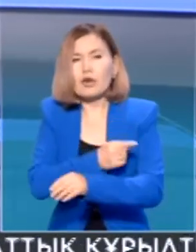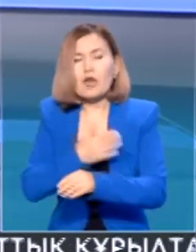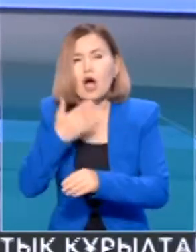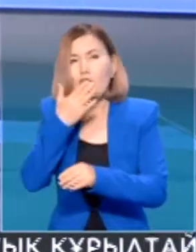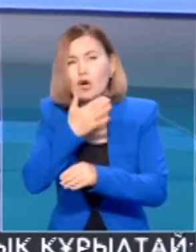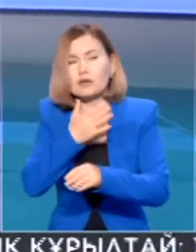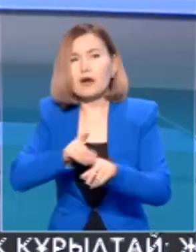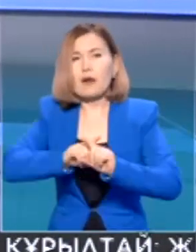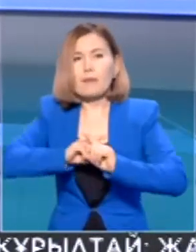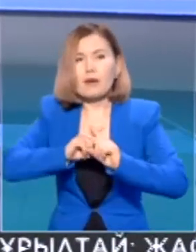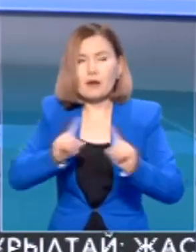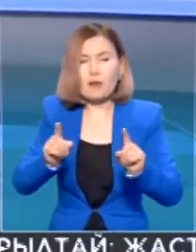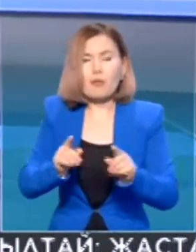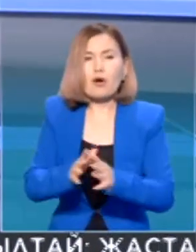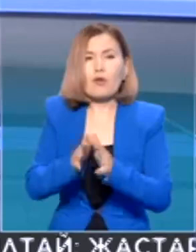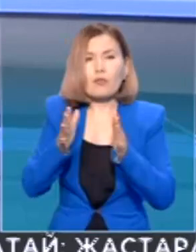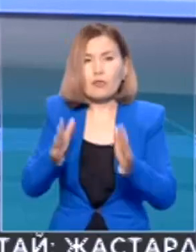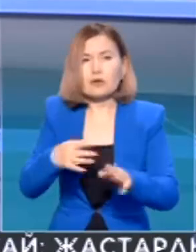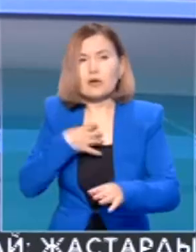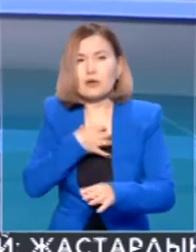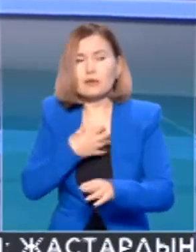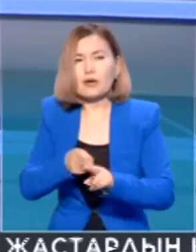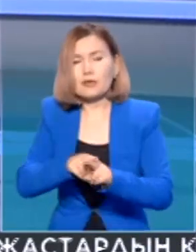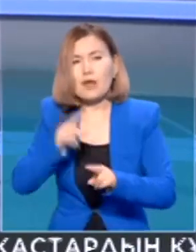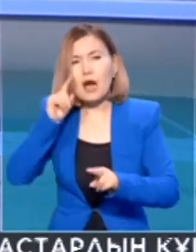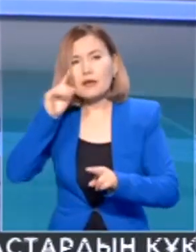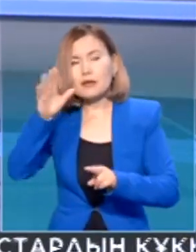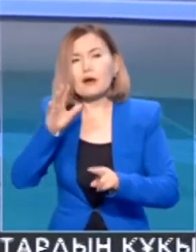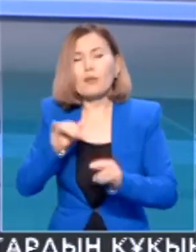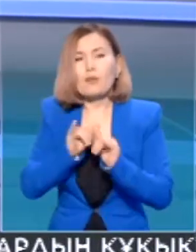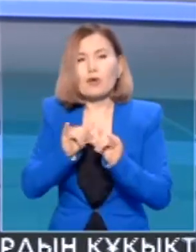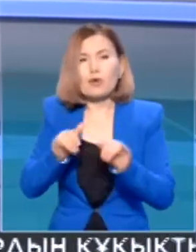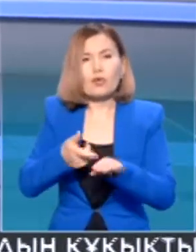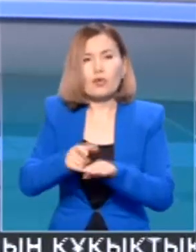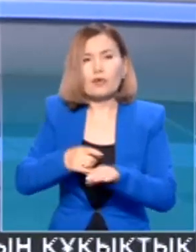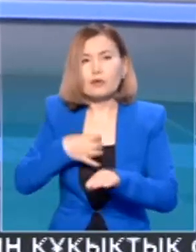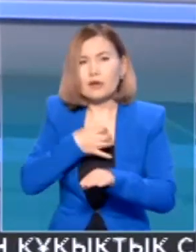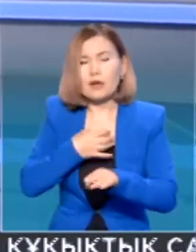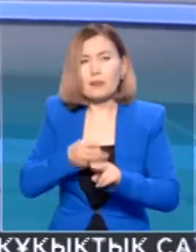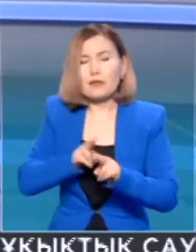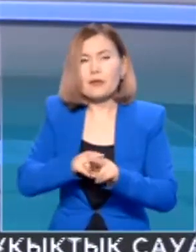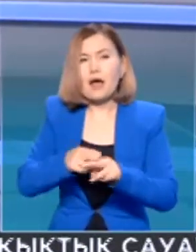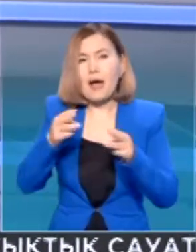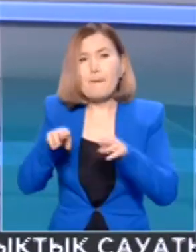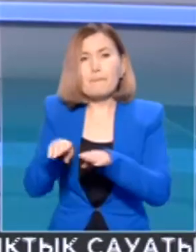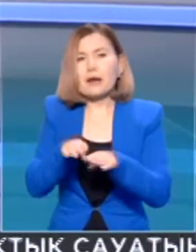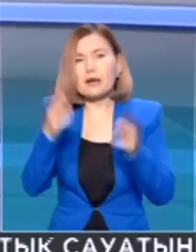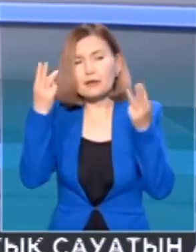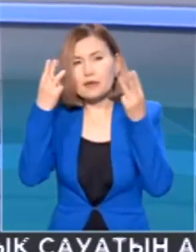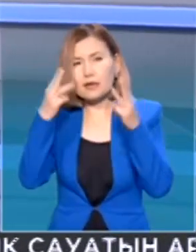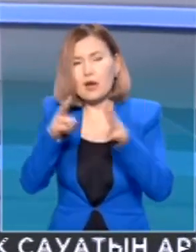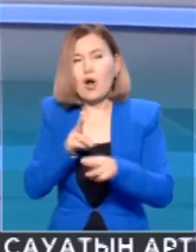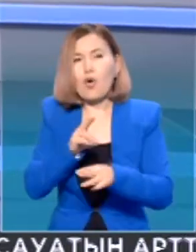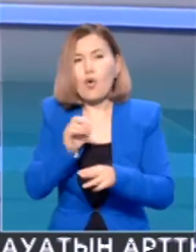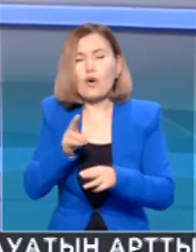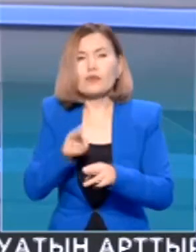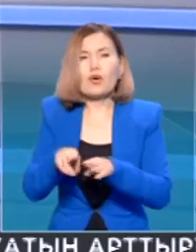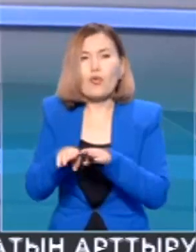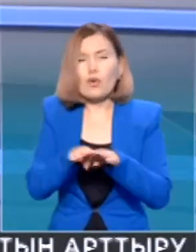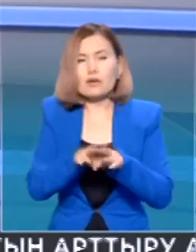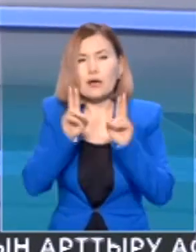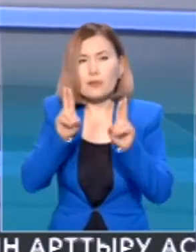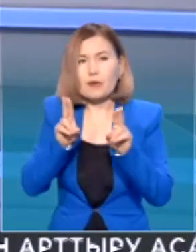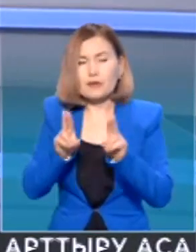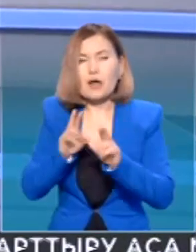ұлттық брендтің әсері мол. Сондықтан оның танымалдылығын арттыра түсу керек. Ол үшін бірыңғай дизайн кодты, ортақ